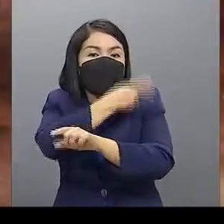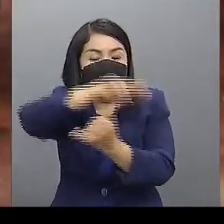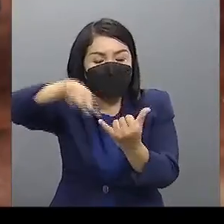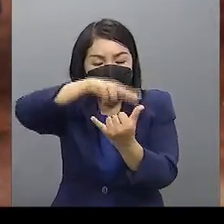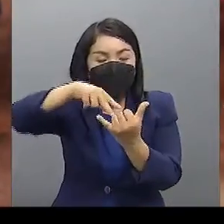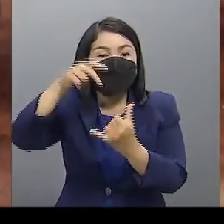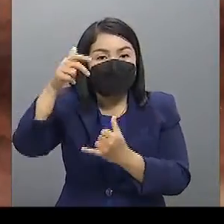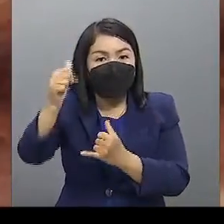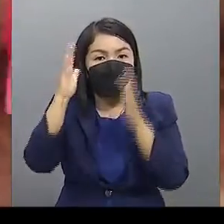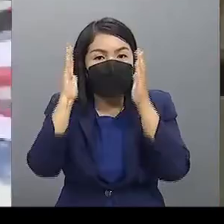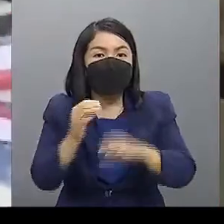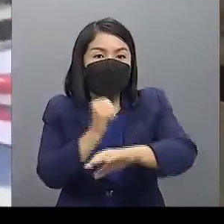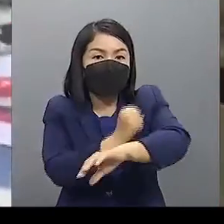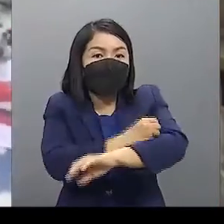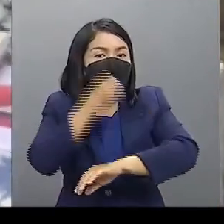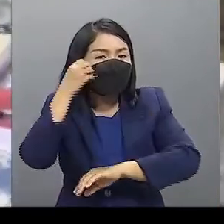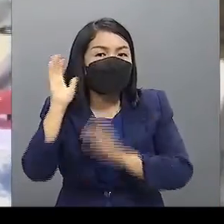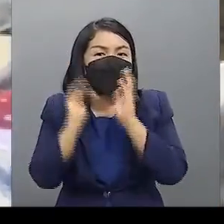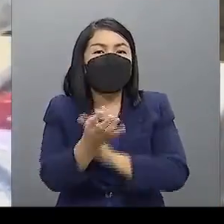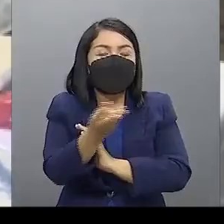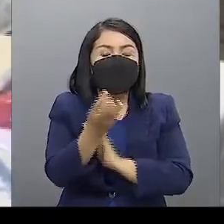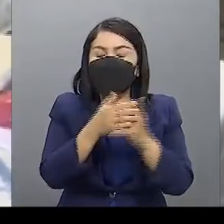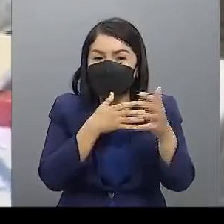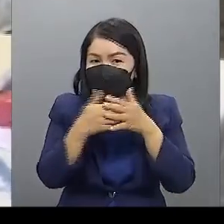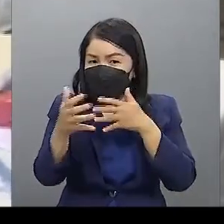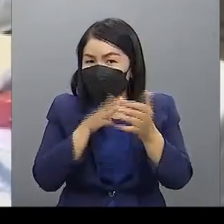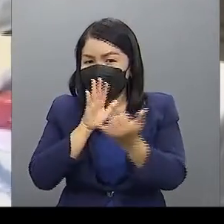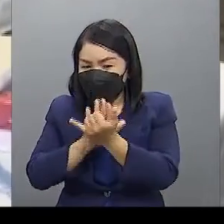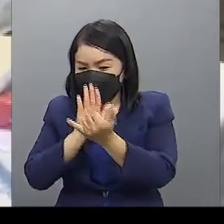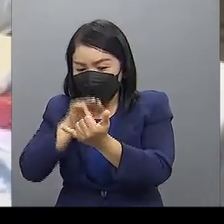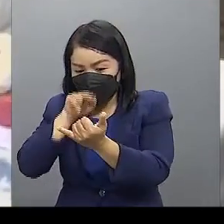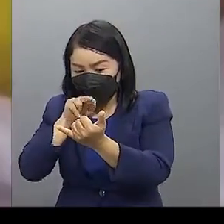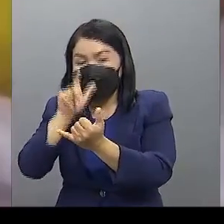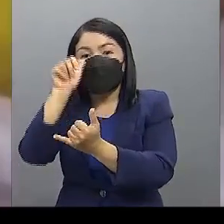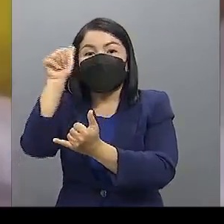านกลับภูมิลำเนาไม่มากนักแต่ว่าก็จะให้การดูแลอย่างดีตามคำสั่งของจังหวัดค่ะ